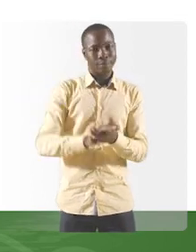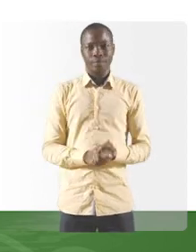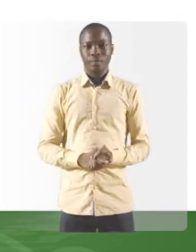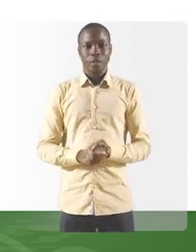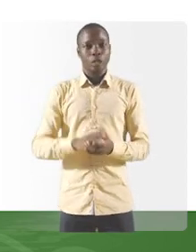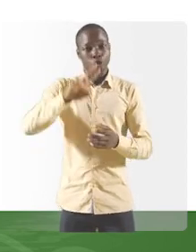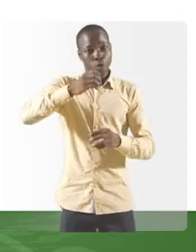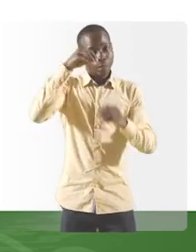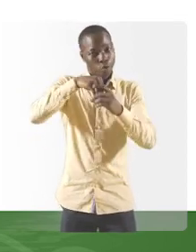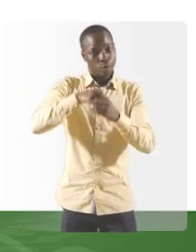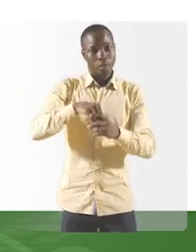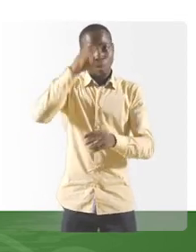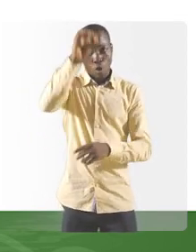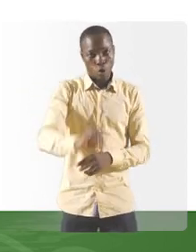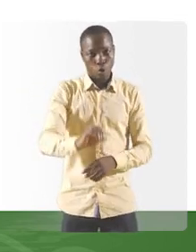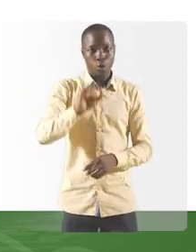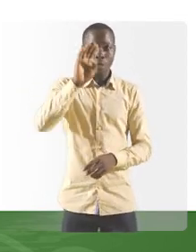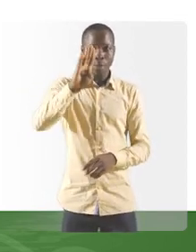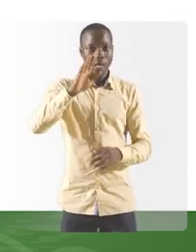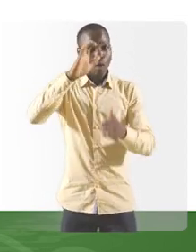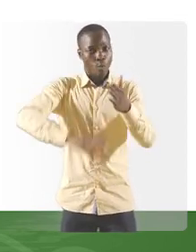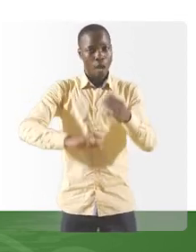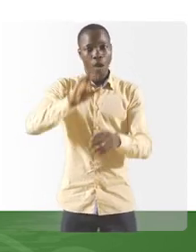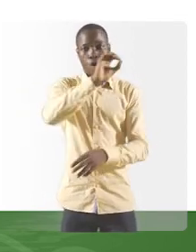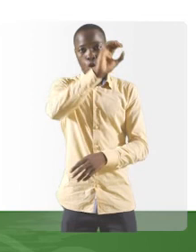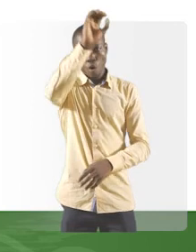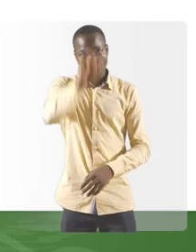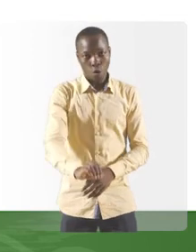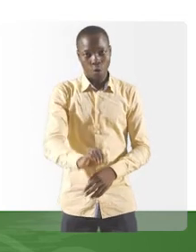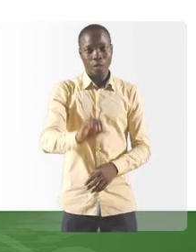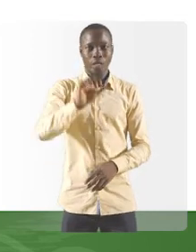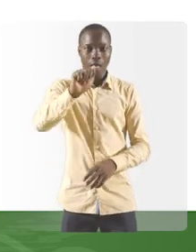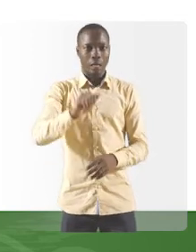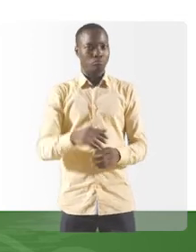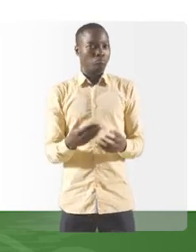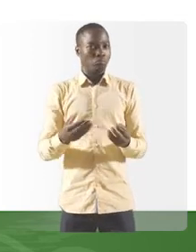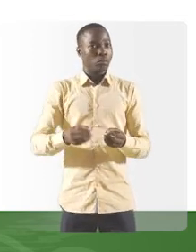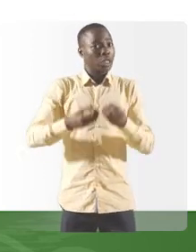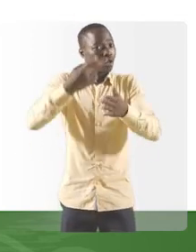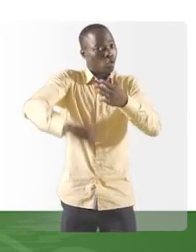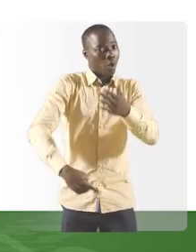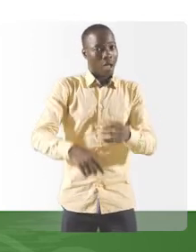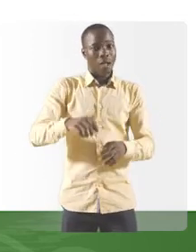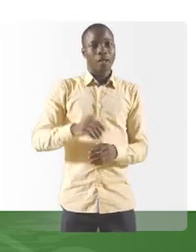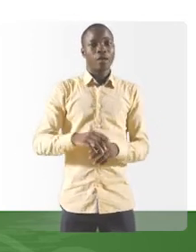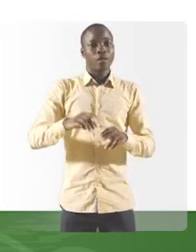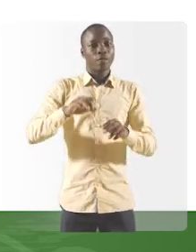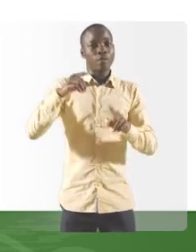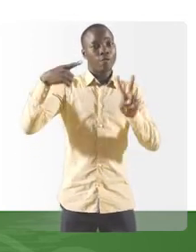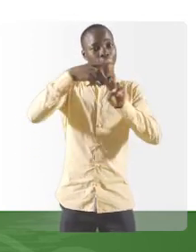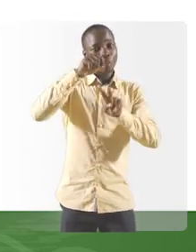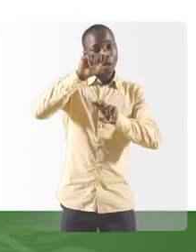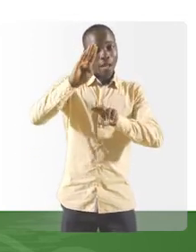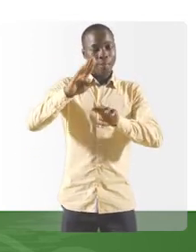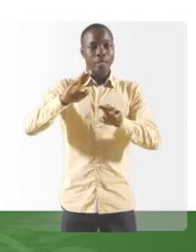AB, l'ordonnée de B moins l'ordonnée de A. Donc, ce qui donne vecteur AB a pour coordonnée